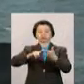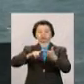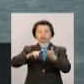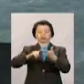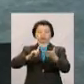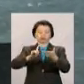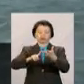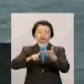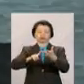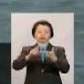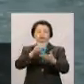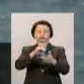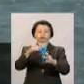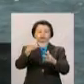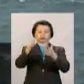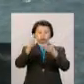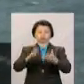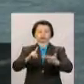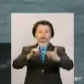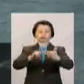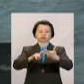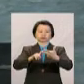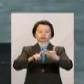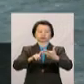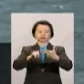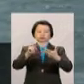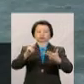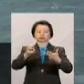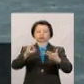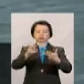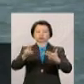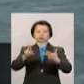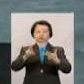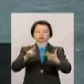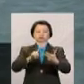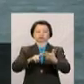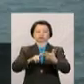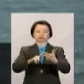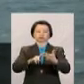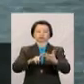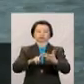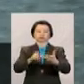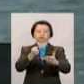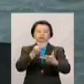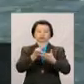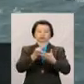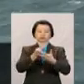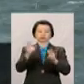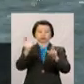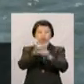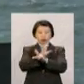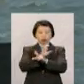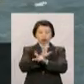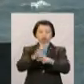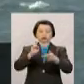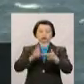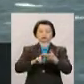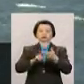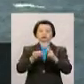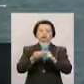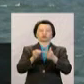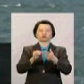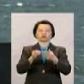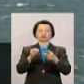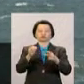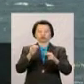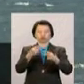gangsa. Seorang lagi atlet pelayaran negara Noor Nabila Natasha Muhammad Nazri namatkan cabaran di kedudukan